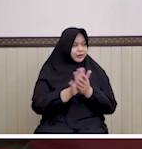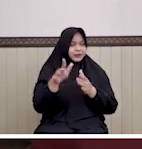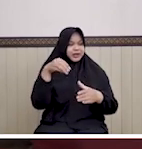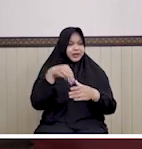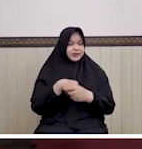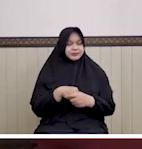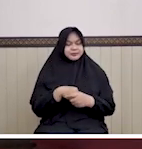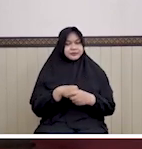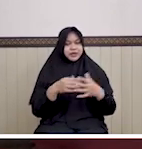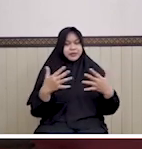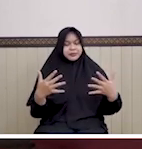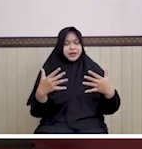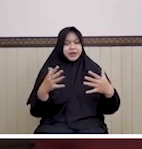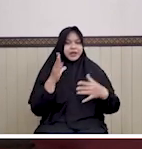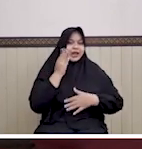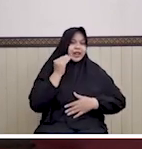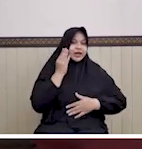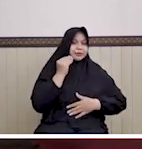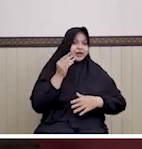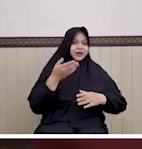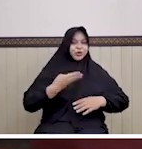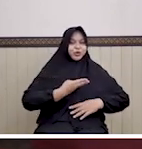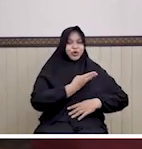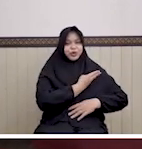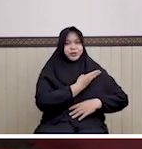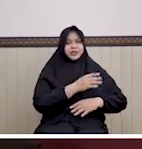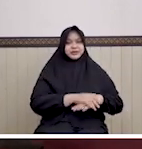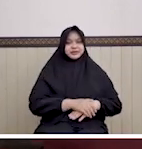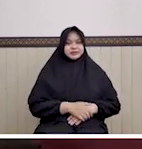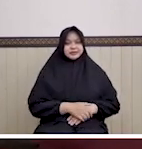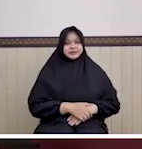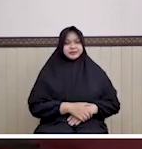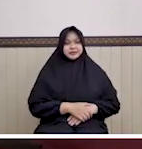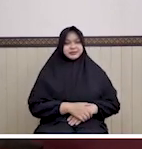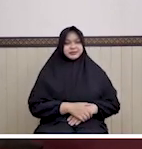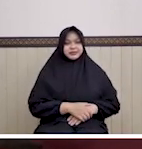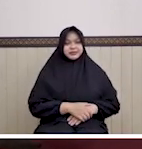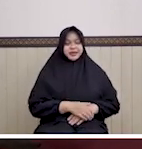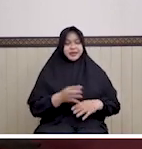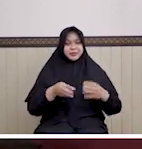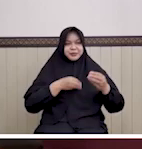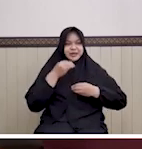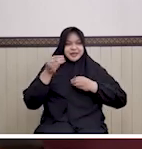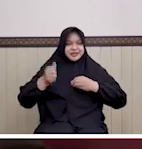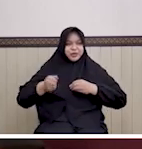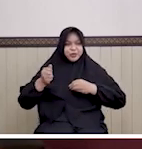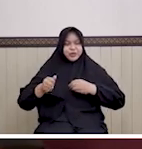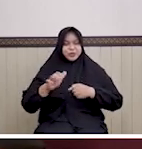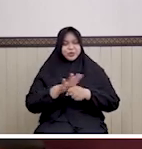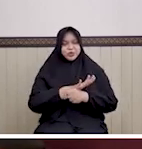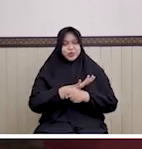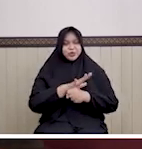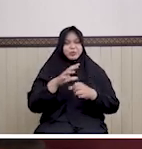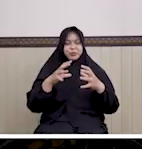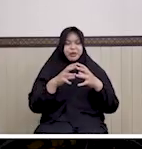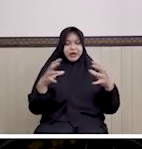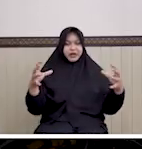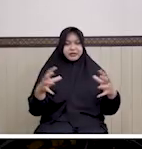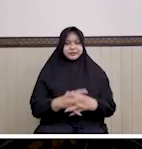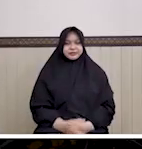dalam apa dialami oleh korban intruksi dari penasehat hukum itu kan cukup kencang